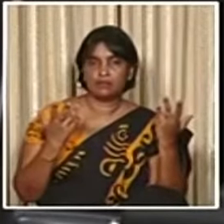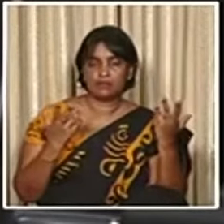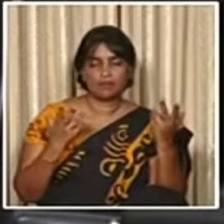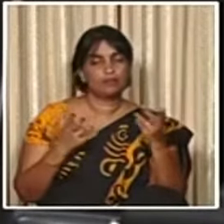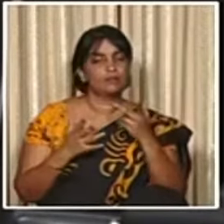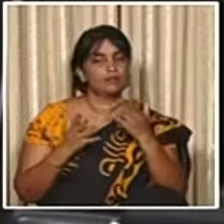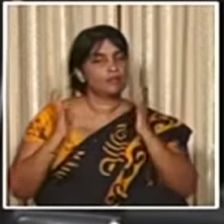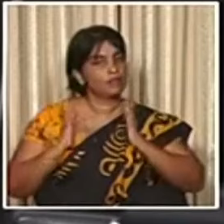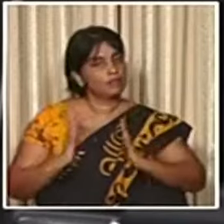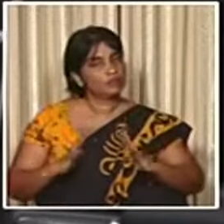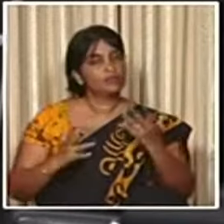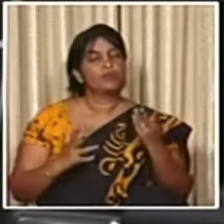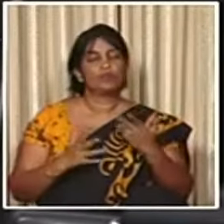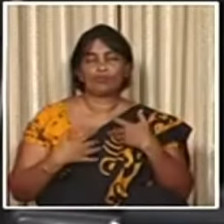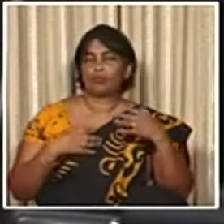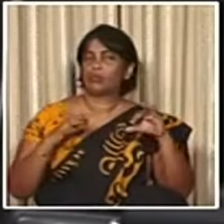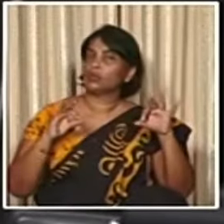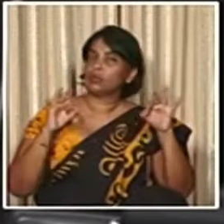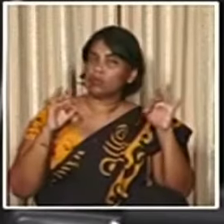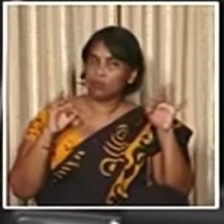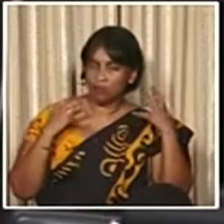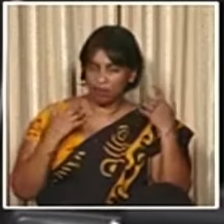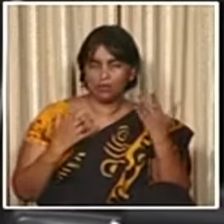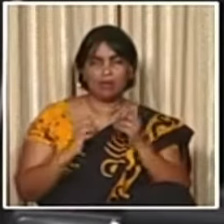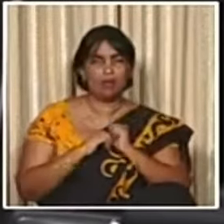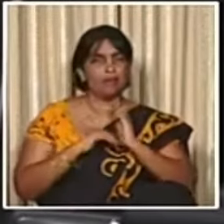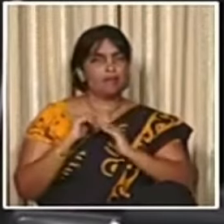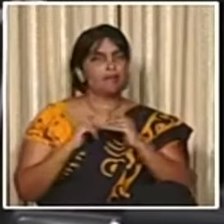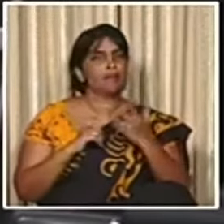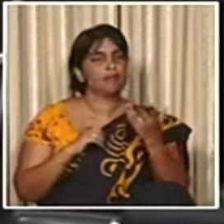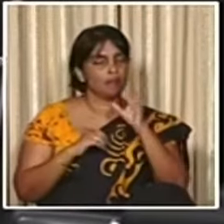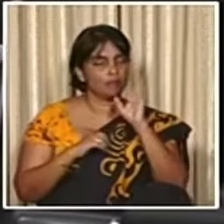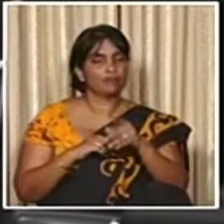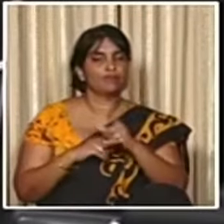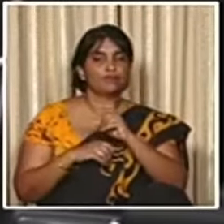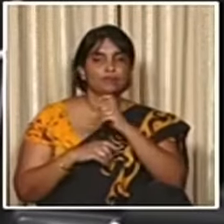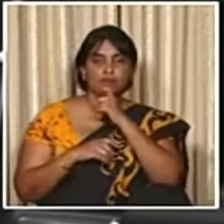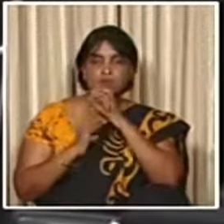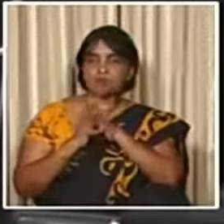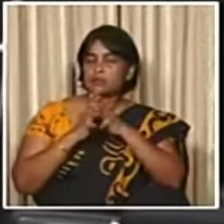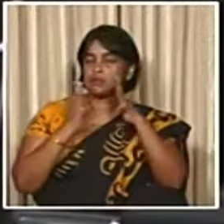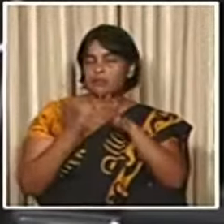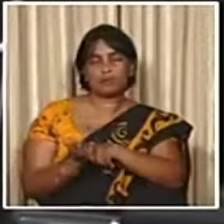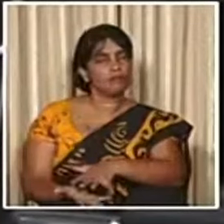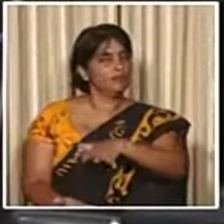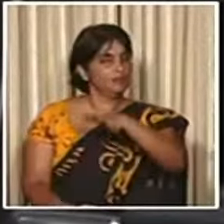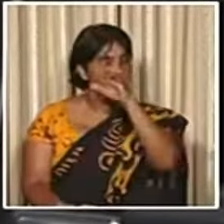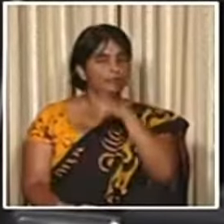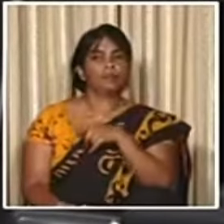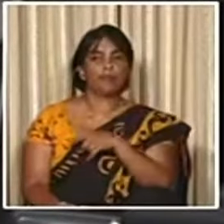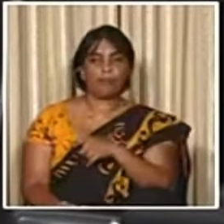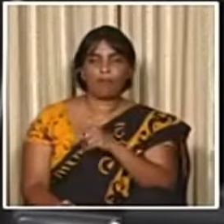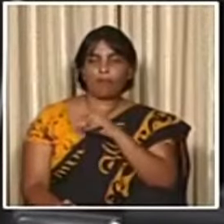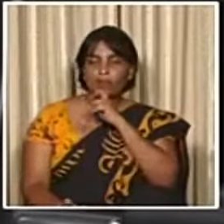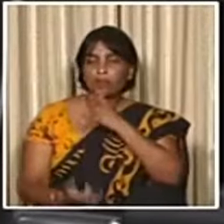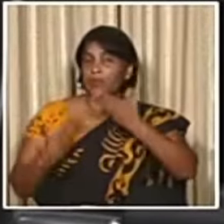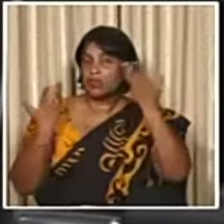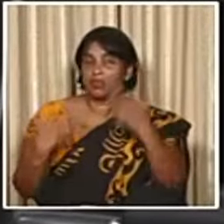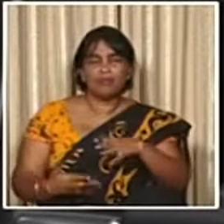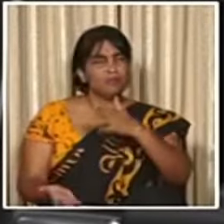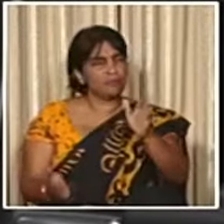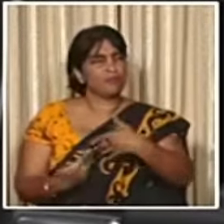එතුමාට මේ ශාරීරික වශයෙන් මේ දුර්වලයි ක්‍රියාත්මක වෙන්න බෑ. එහෙම වුණාම දැන් නඩු ගොඩ ගැහිලා තියෙනවා අධිකරණේ. එතකොට ඒ නඩු කවදාවත්